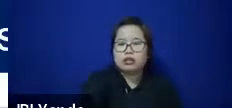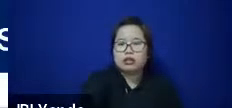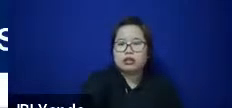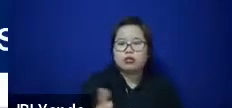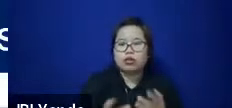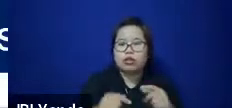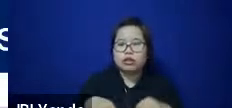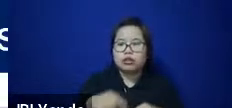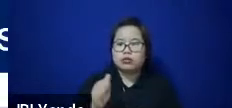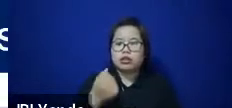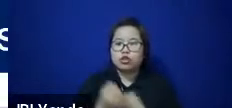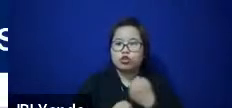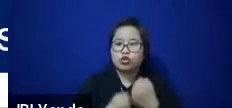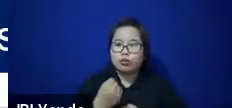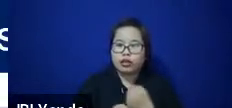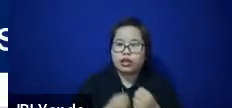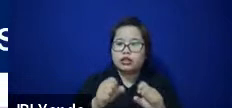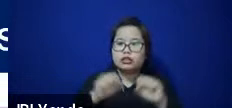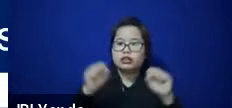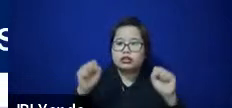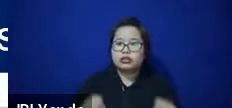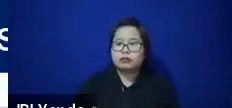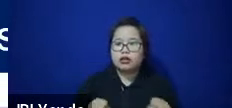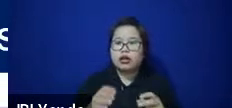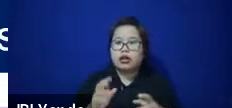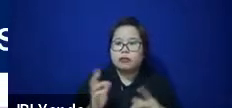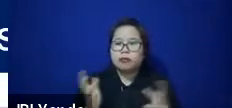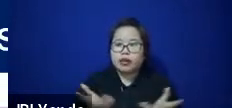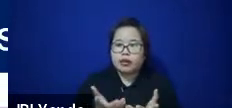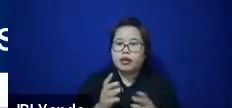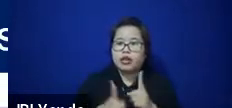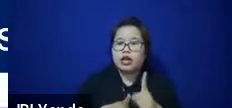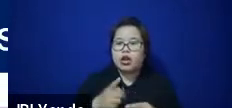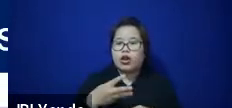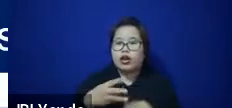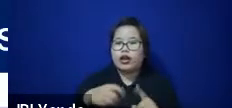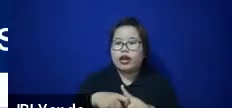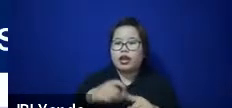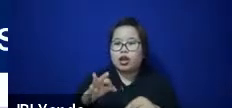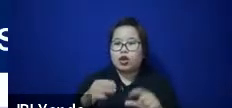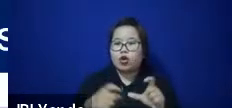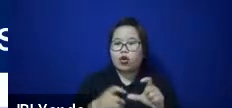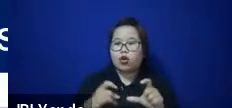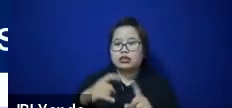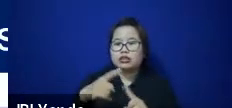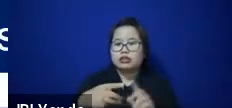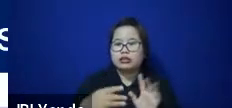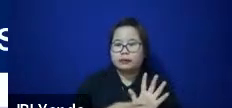kita upayakan secara sistem, bagaimana sebuah ekosistem